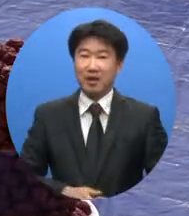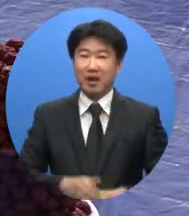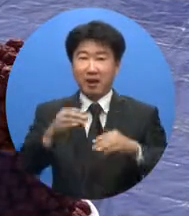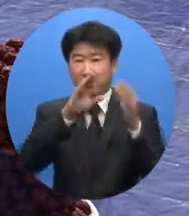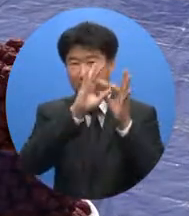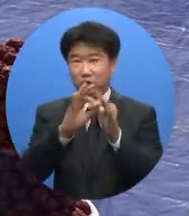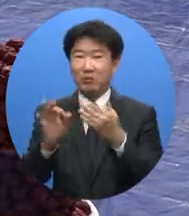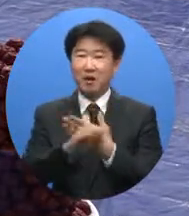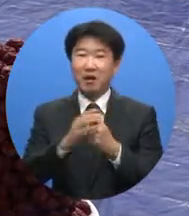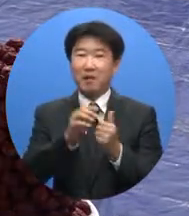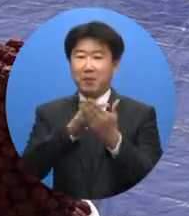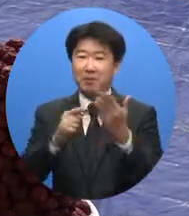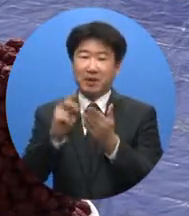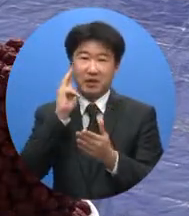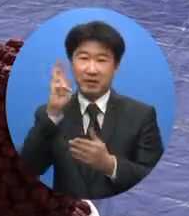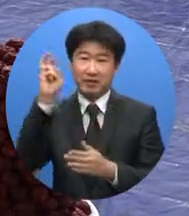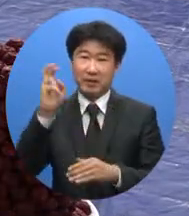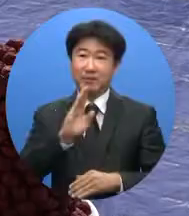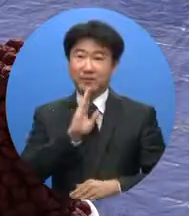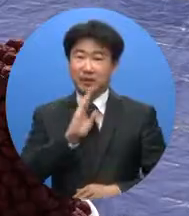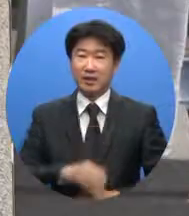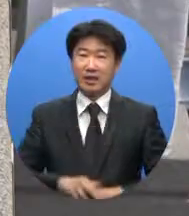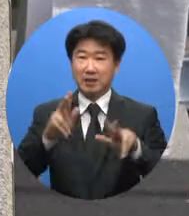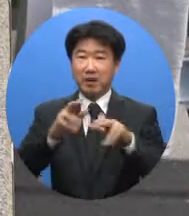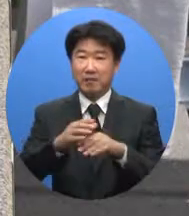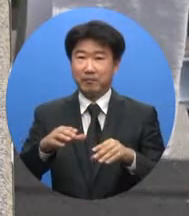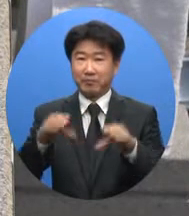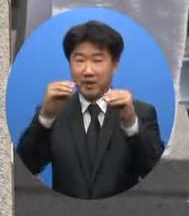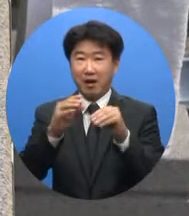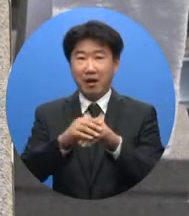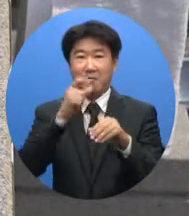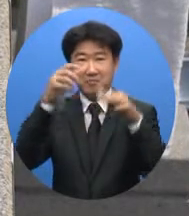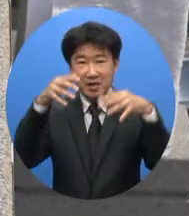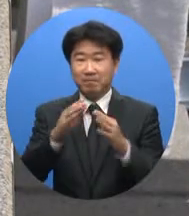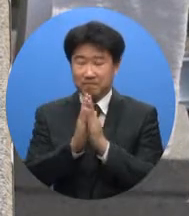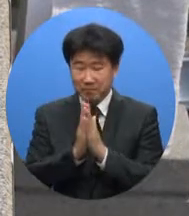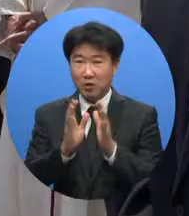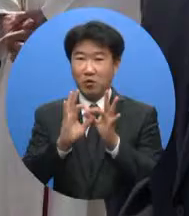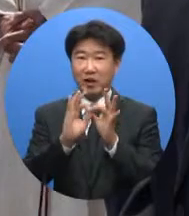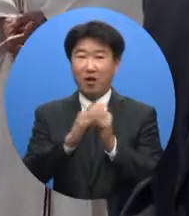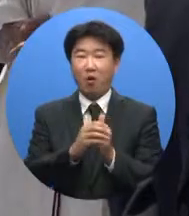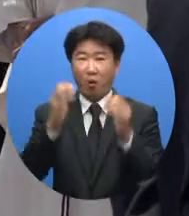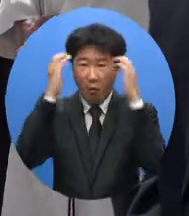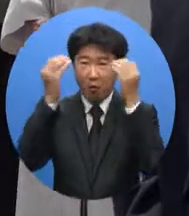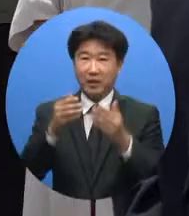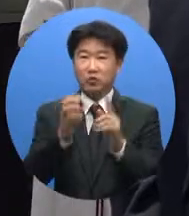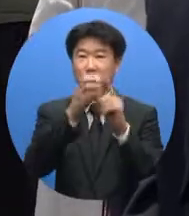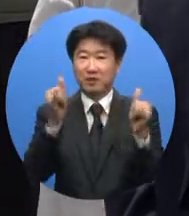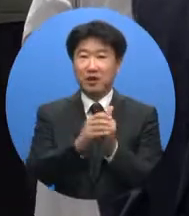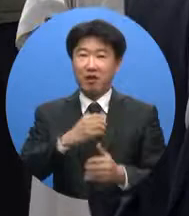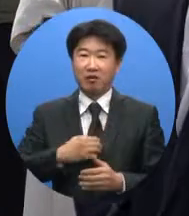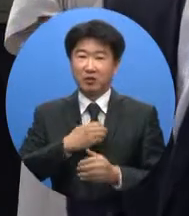가뭄이 지속되면 피해가 극심할 것으로 예상된다며 이번 기후제를 통해 고통받는 국민들의 근심이 조금이나마